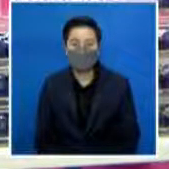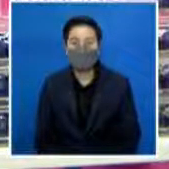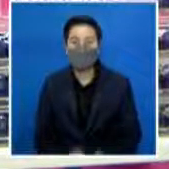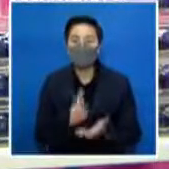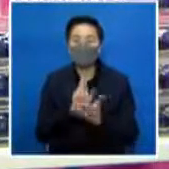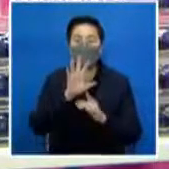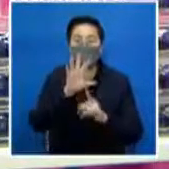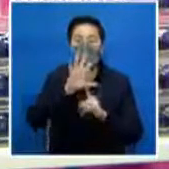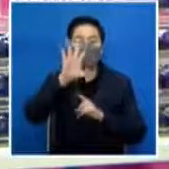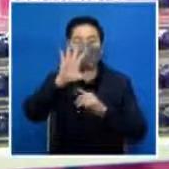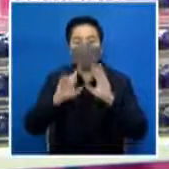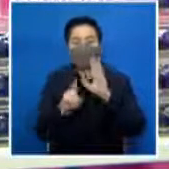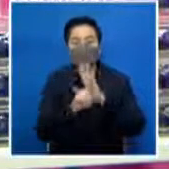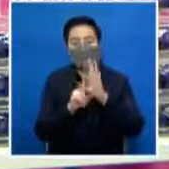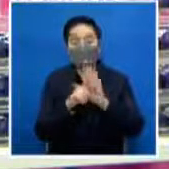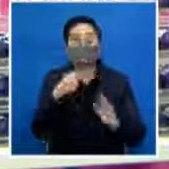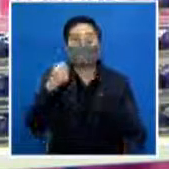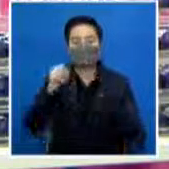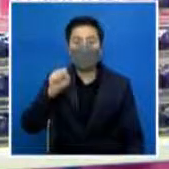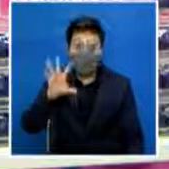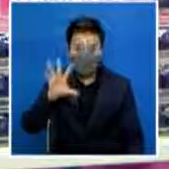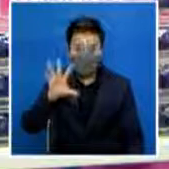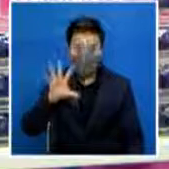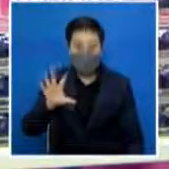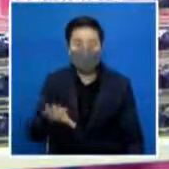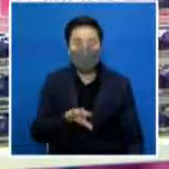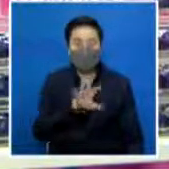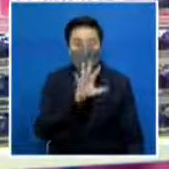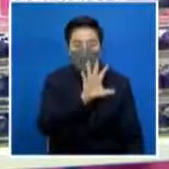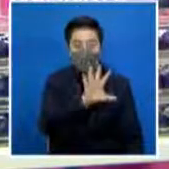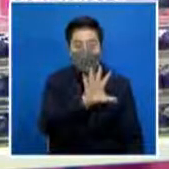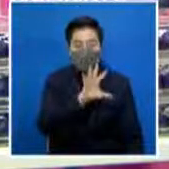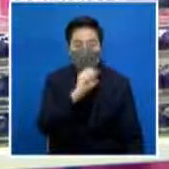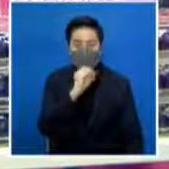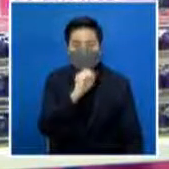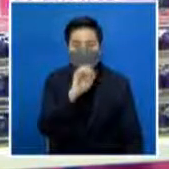อันดับที่5หมุนครั้งที่15เลขที่ออก